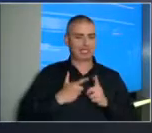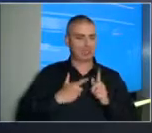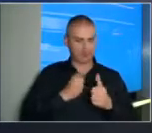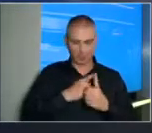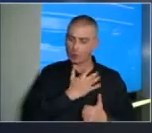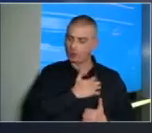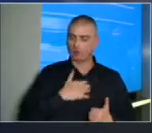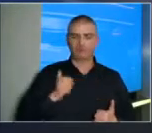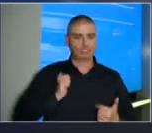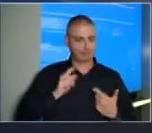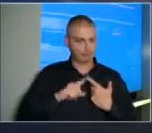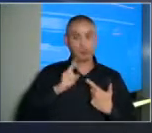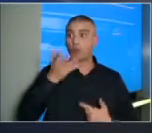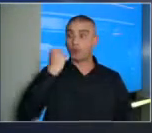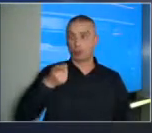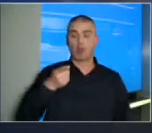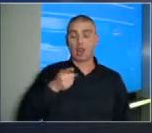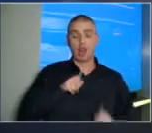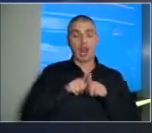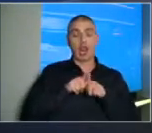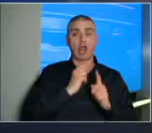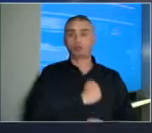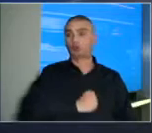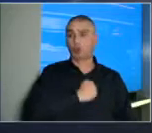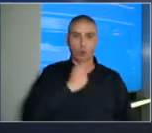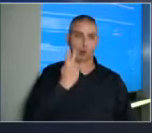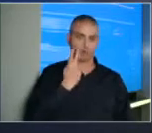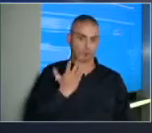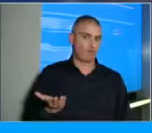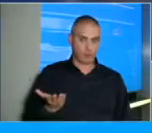נפצע בשירות הצבאי, נזכיר, הוא גם אח שקול כמובן,